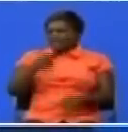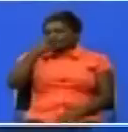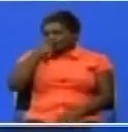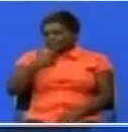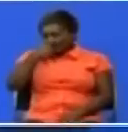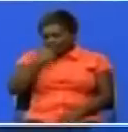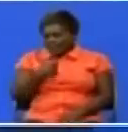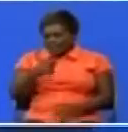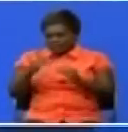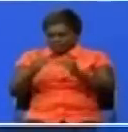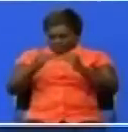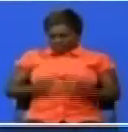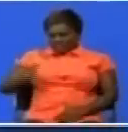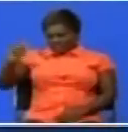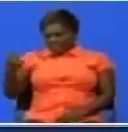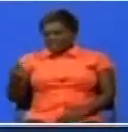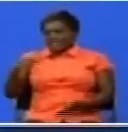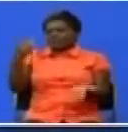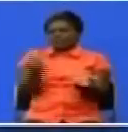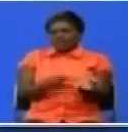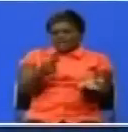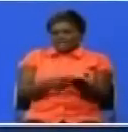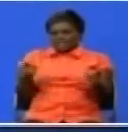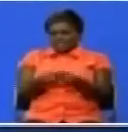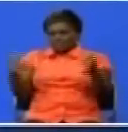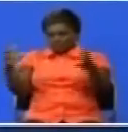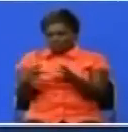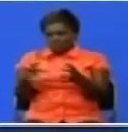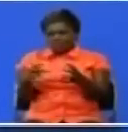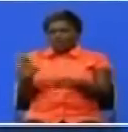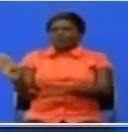Tanzania, and then Kenya and Uganda coming in one place, and then Burundi